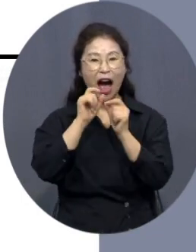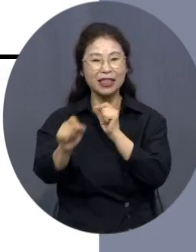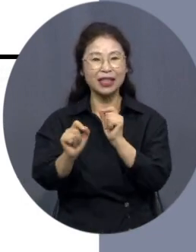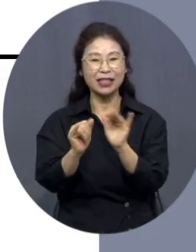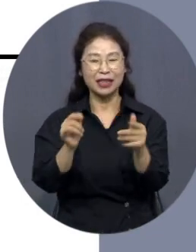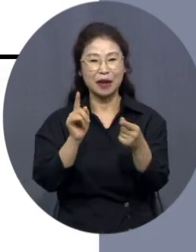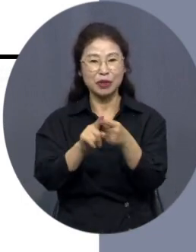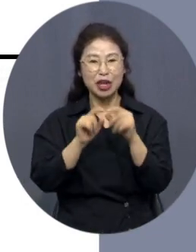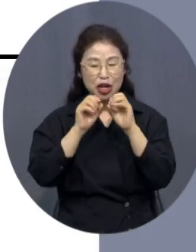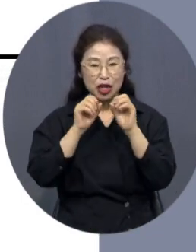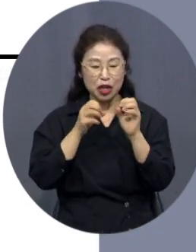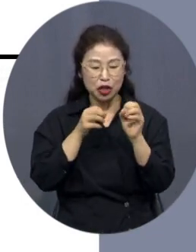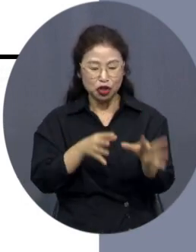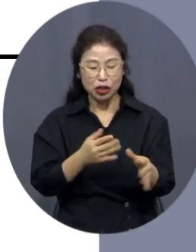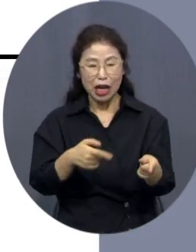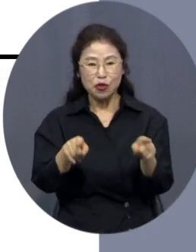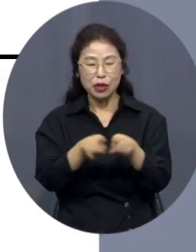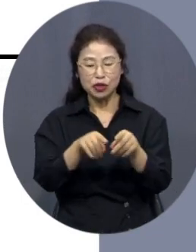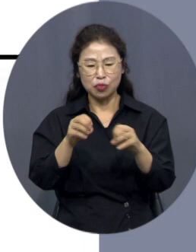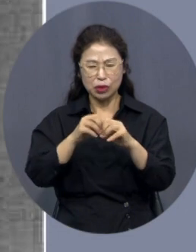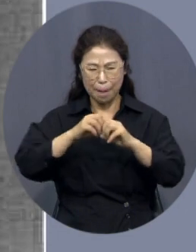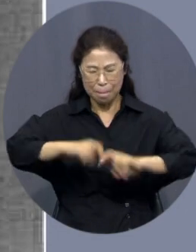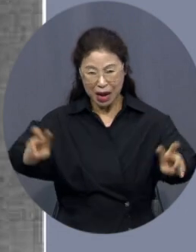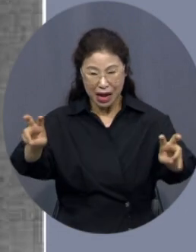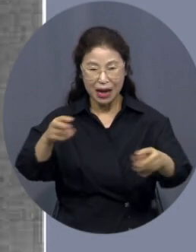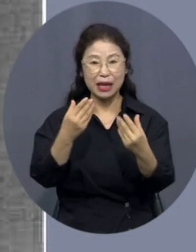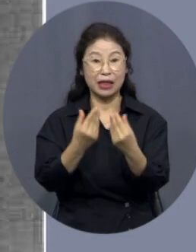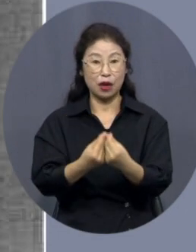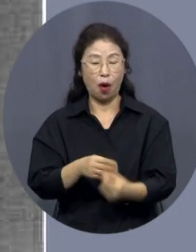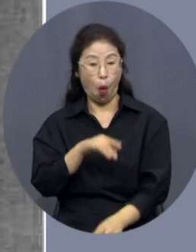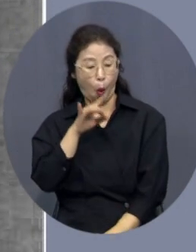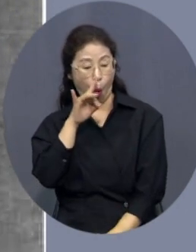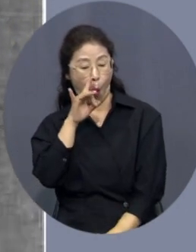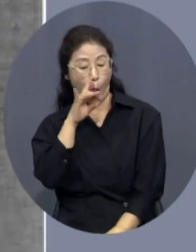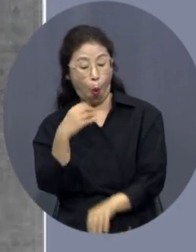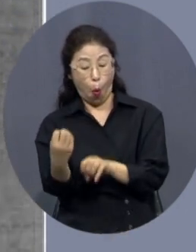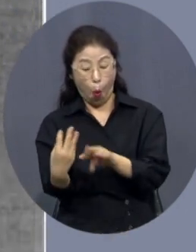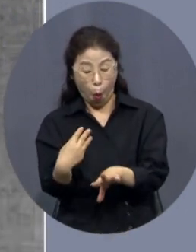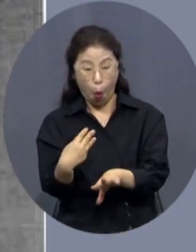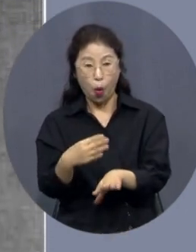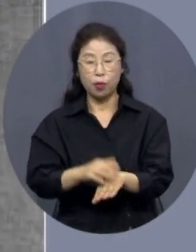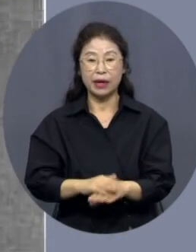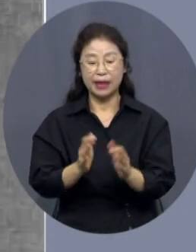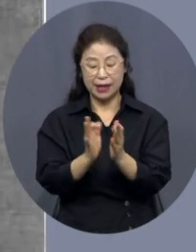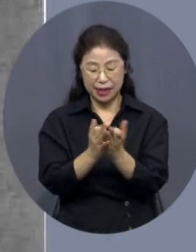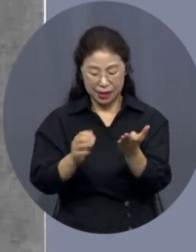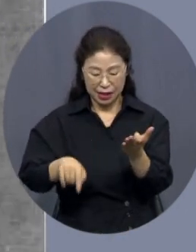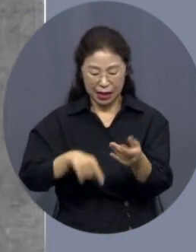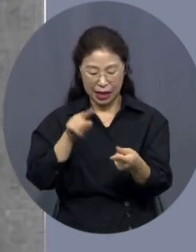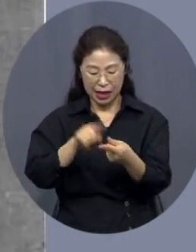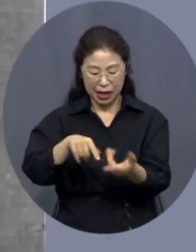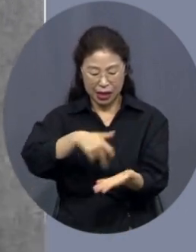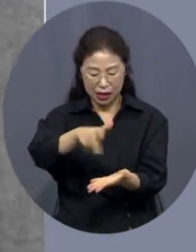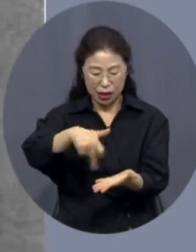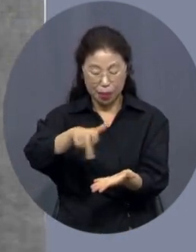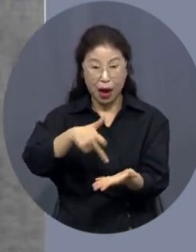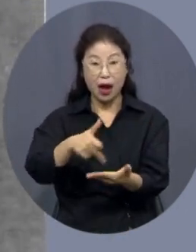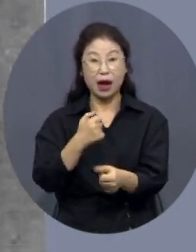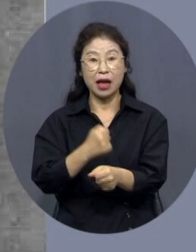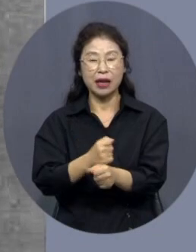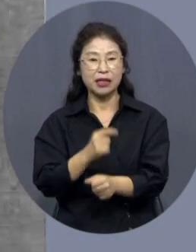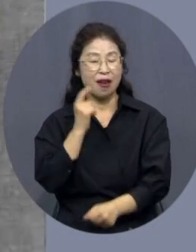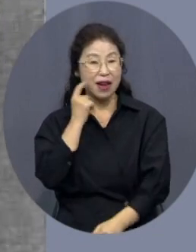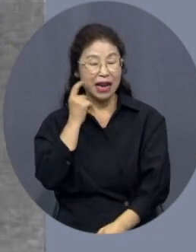투자자들을 끌 오기 위해 보낸 문자 메시지입니다 호기심에 답한 투자자들은 SNS 오픈 채팅방에 참석시켜